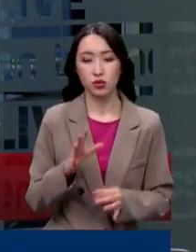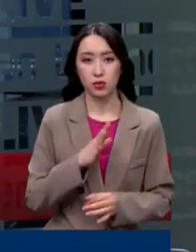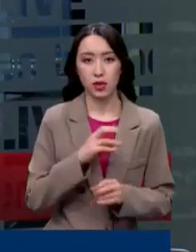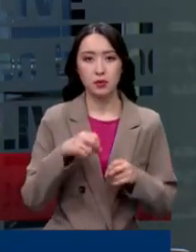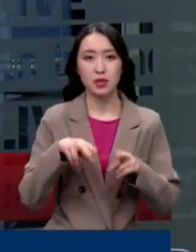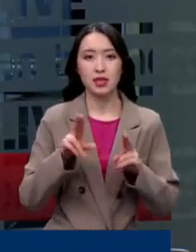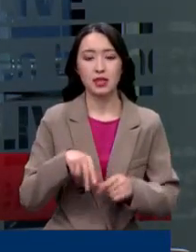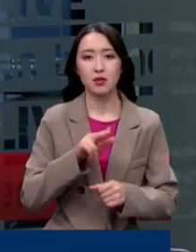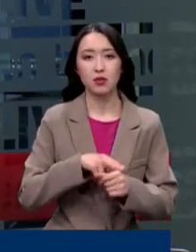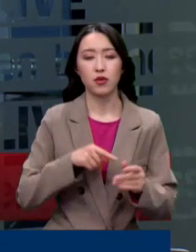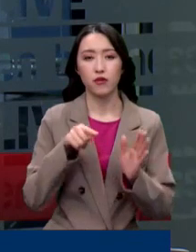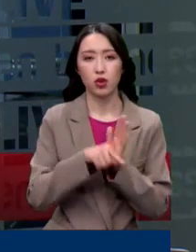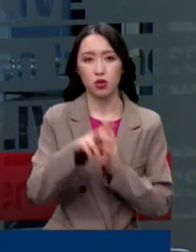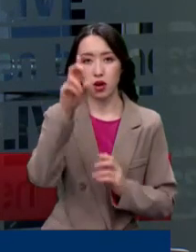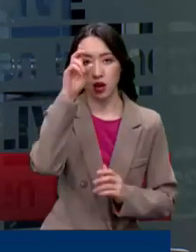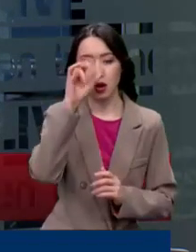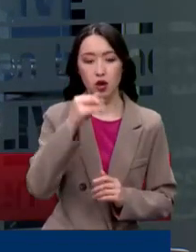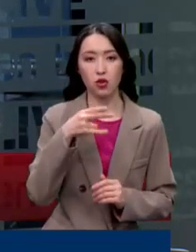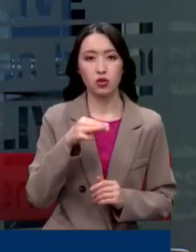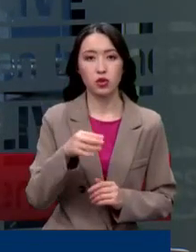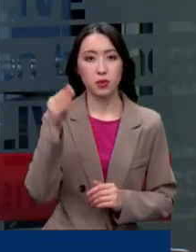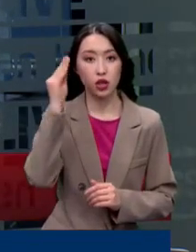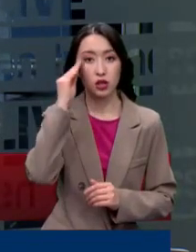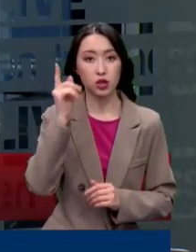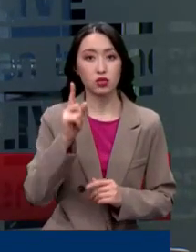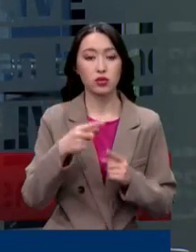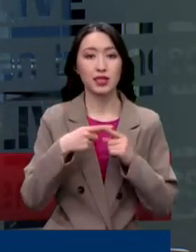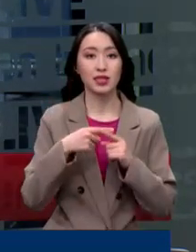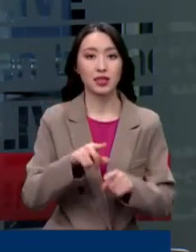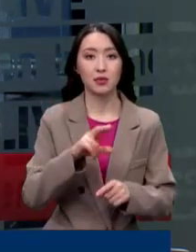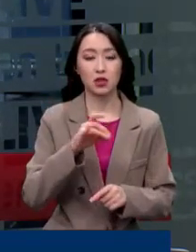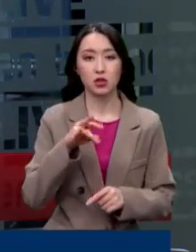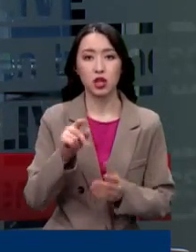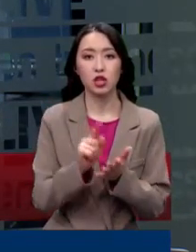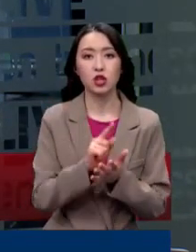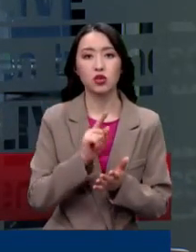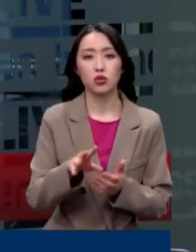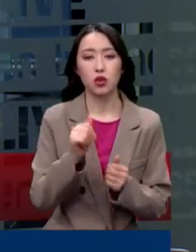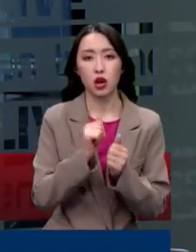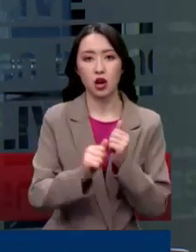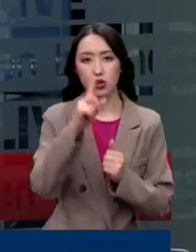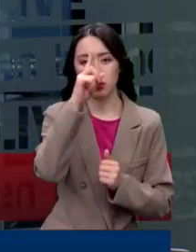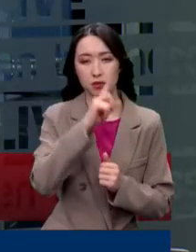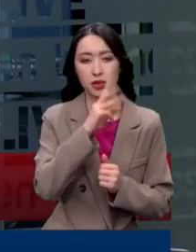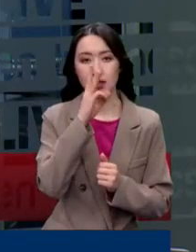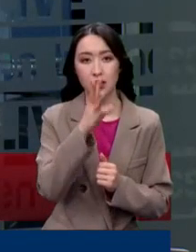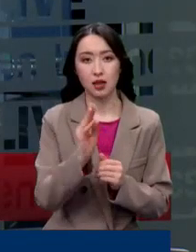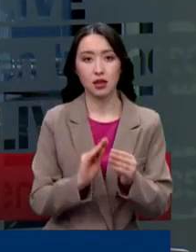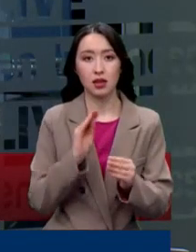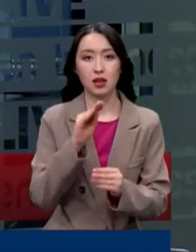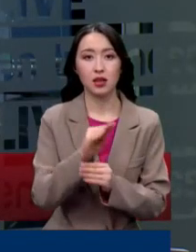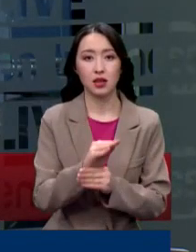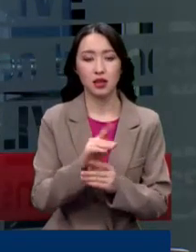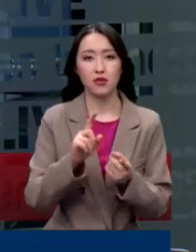Департамента внутреннего государственного аудита посчитали, что техперсонал не должен был получать ежемесячную доплату к заработной плате в